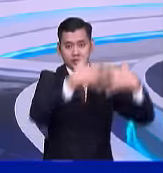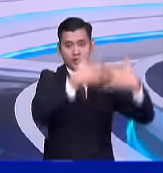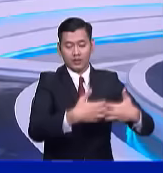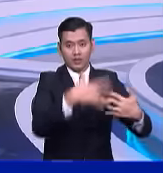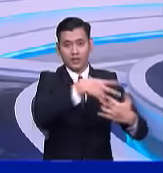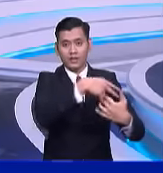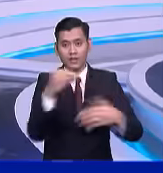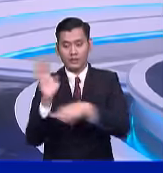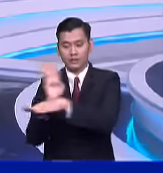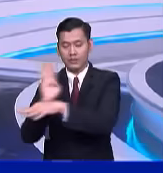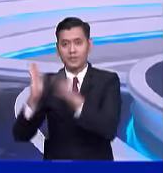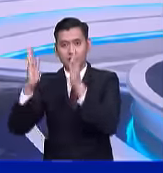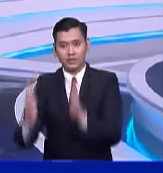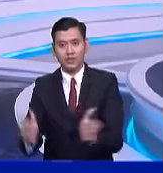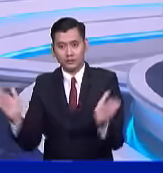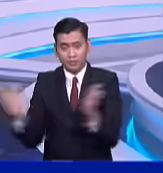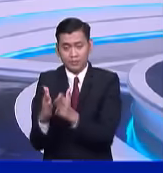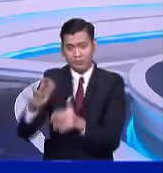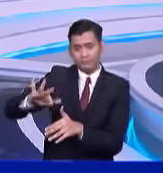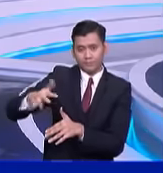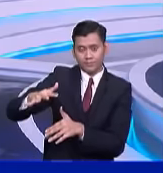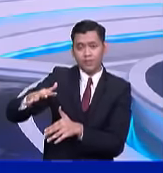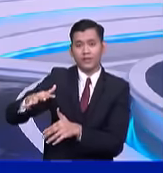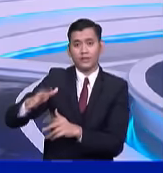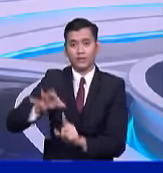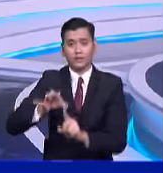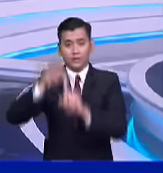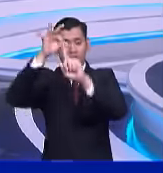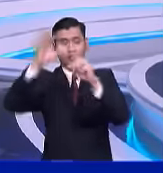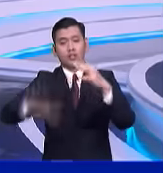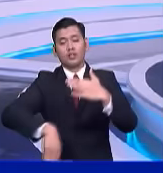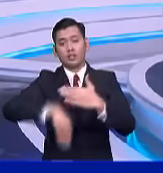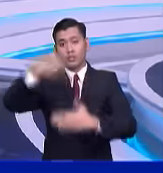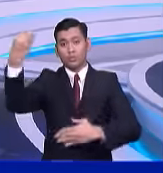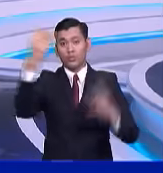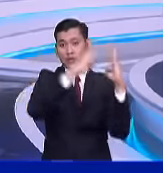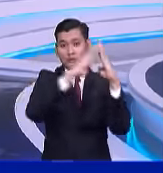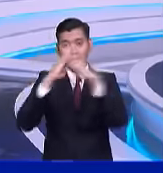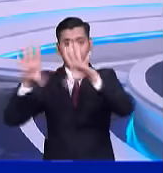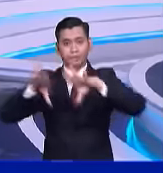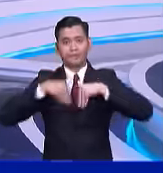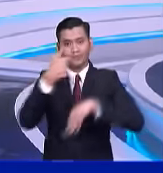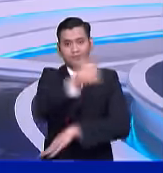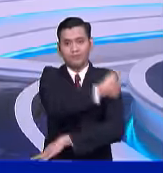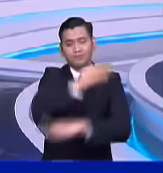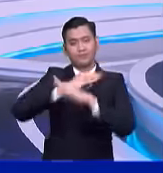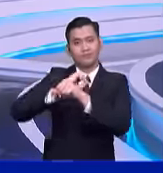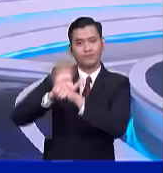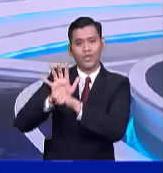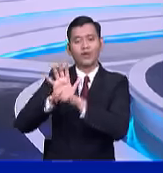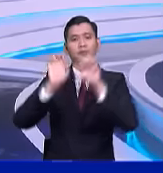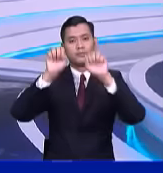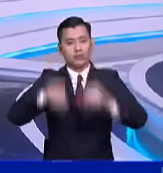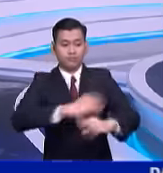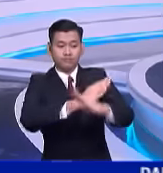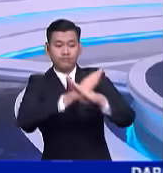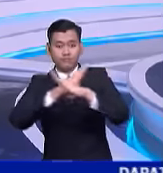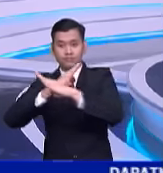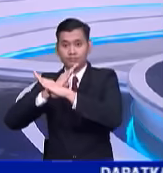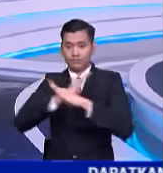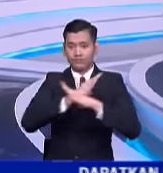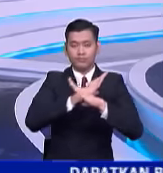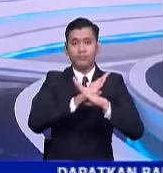perusahaan kecil dan sederhana PKS khususnya yang tinggal di luar bandar untuk menerima vaksin di samping membendung setiap